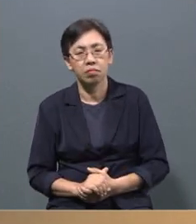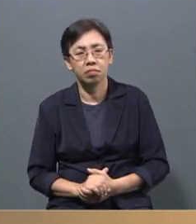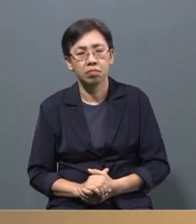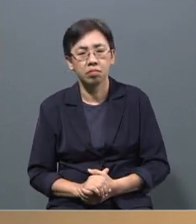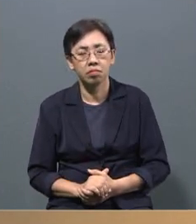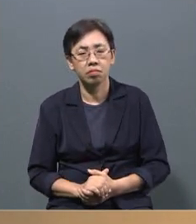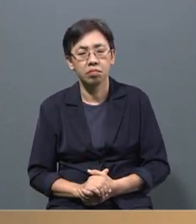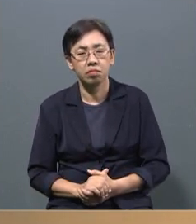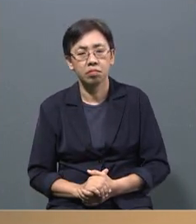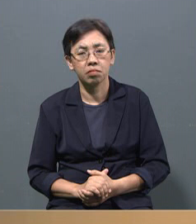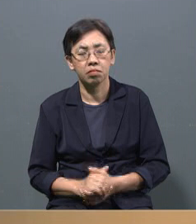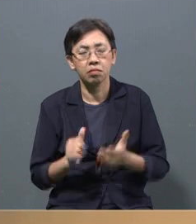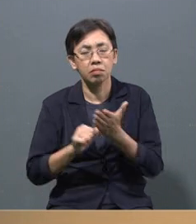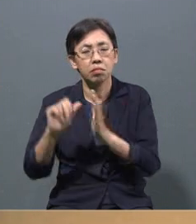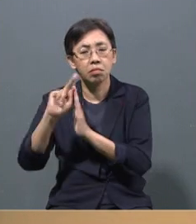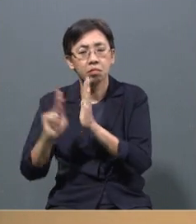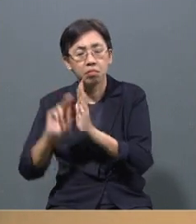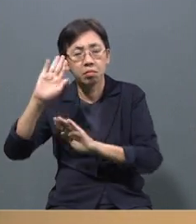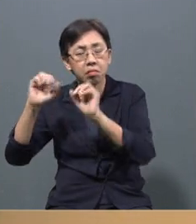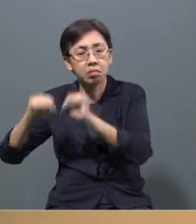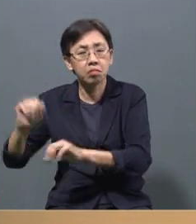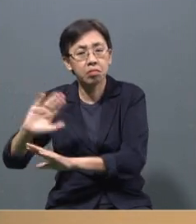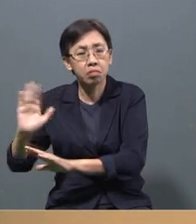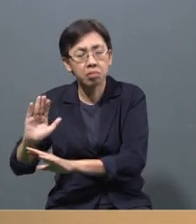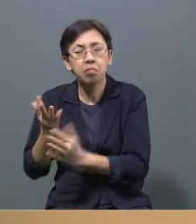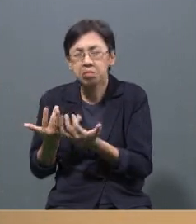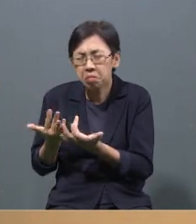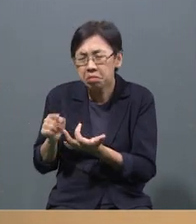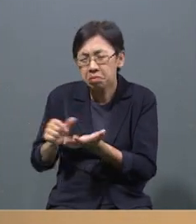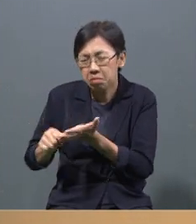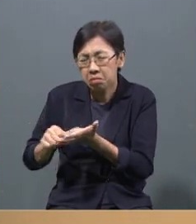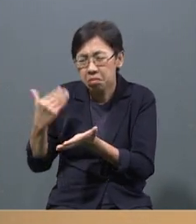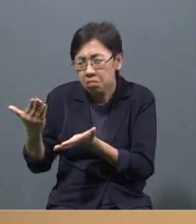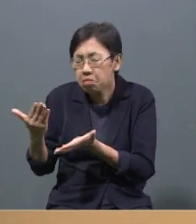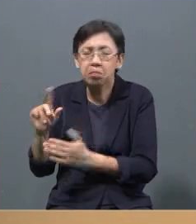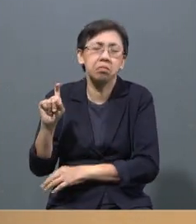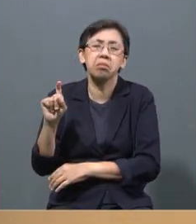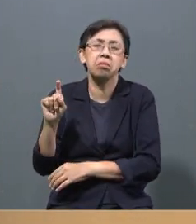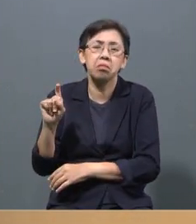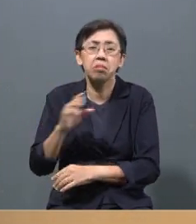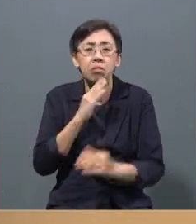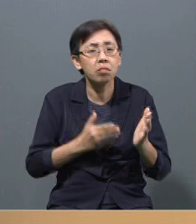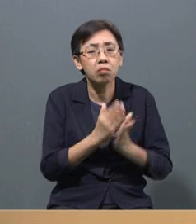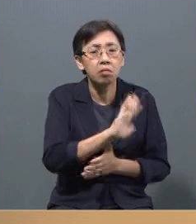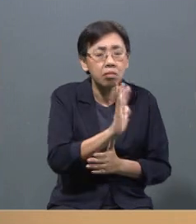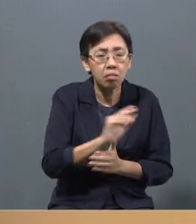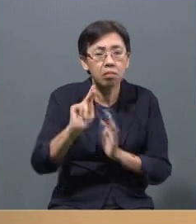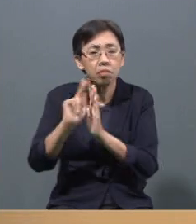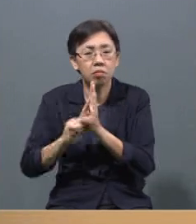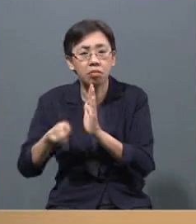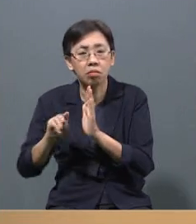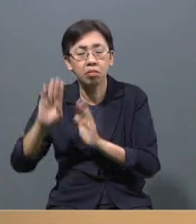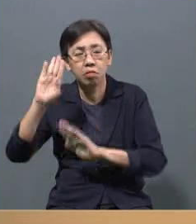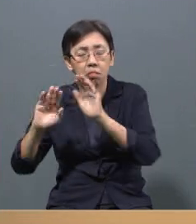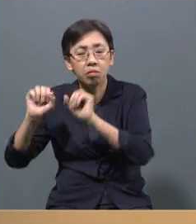ฮะโดยยังไม่แก้กฎหมายประชามติ มันจะช้าไปไง ถ้าไม่ผ่านนี่จบเลย ไม่ผ่านก็แก้กฎหมายประชามติแล้วทำ